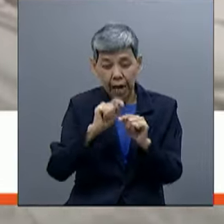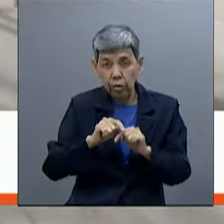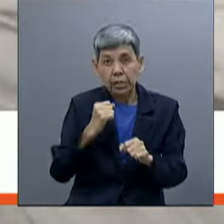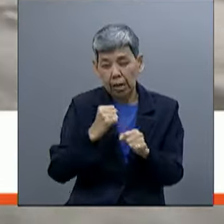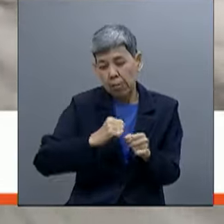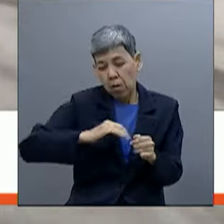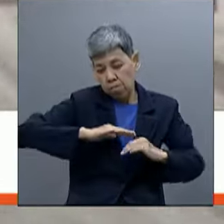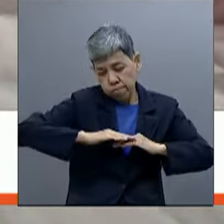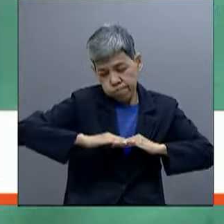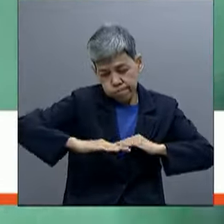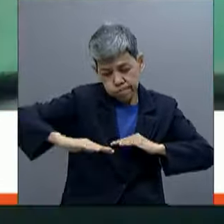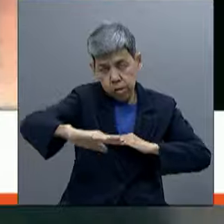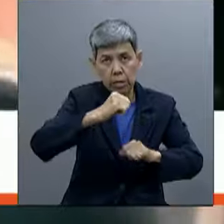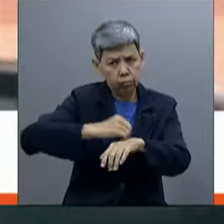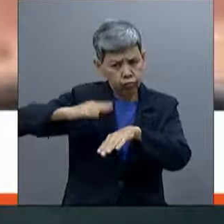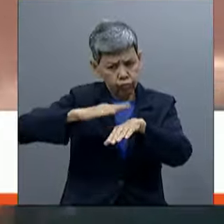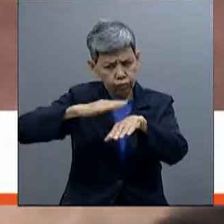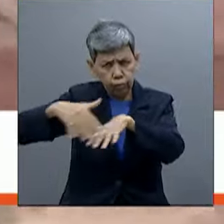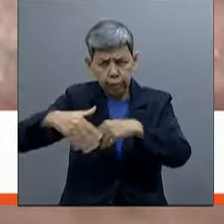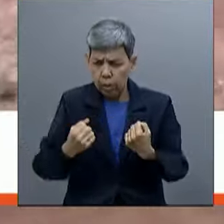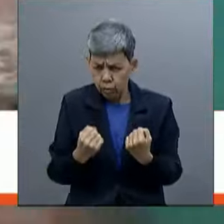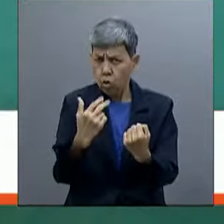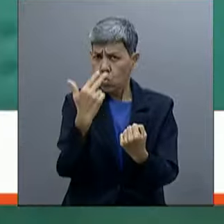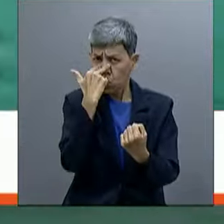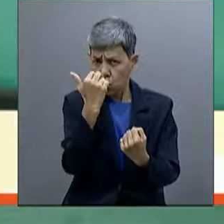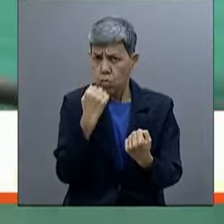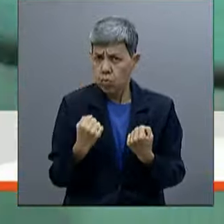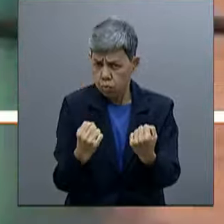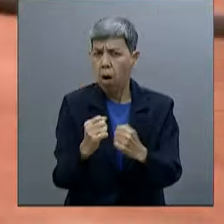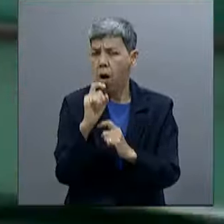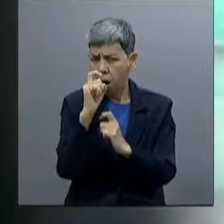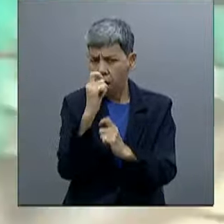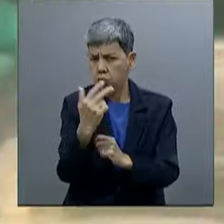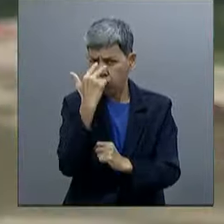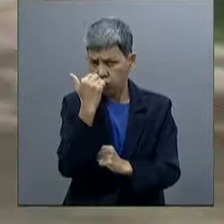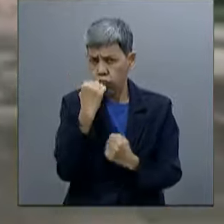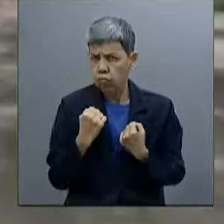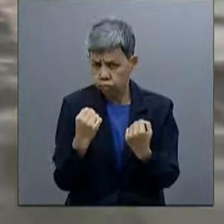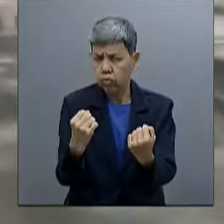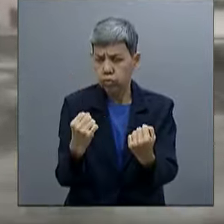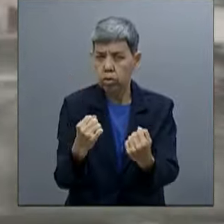แซมเจ้าหน้าที่แจ้งเตือนประชาชนให้ระมัดระวังอันตรายค่ะ